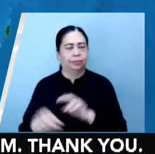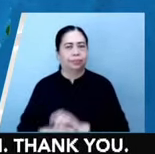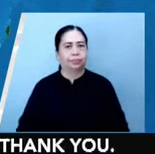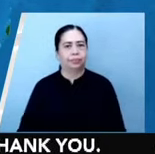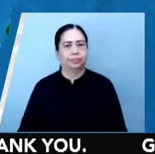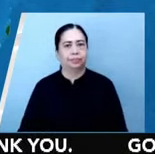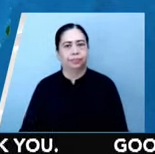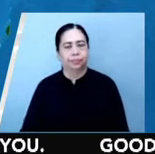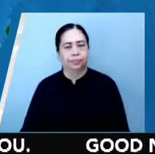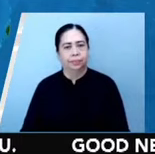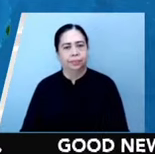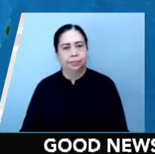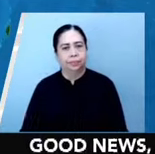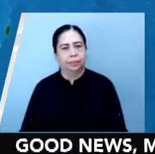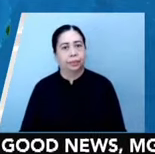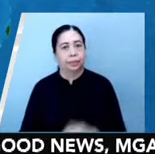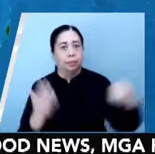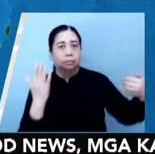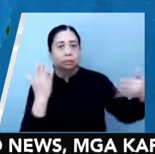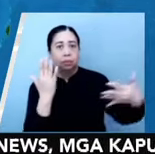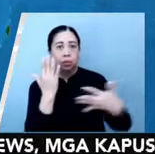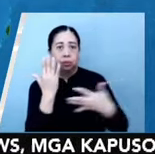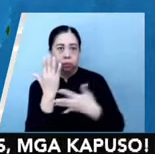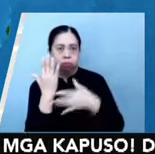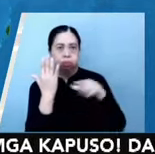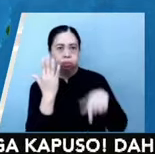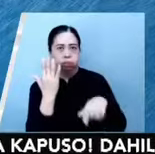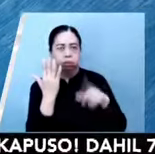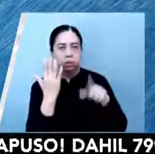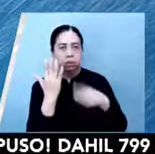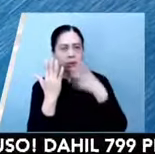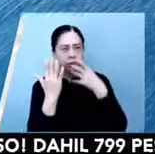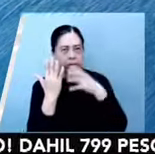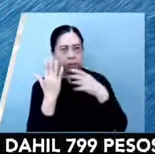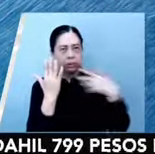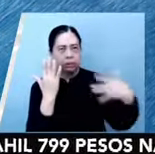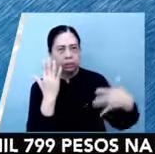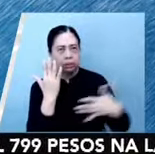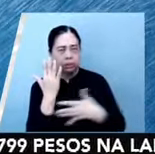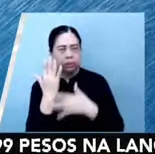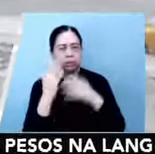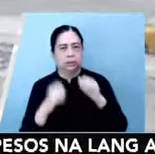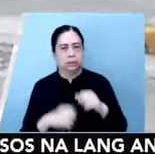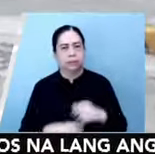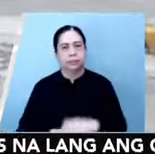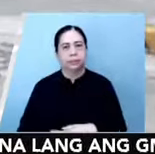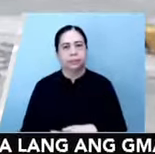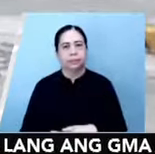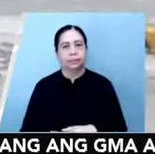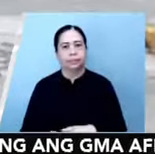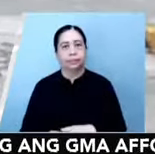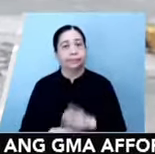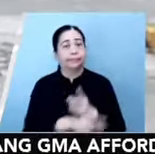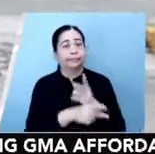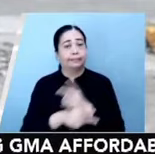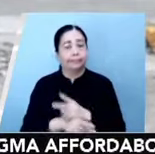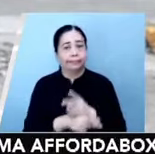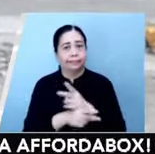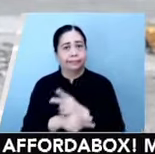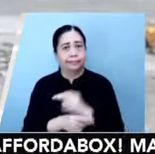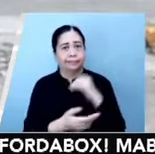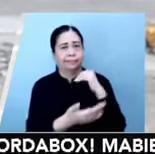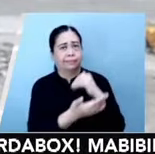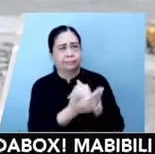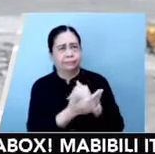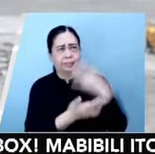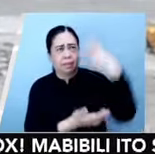Easterly sa umiiral na weather system ngayon sa bansa, ayon po yan sa PAGASA. Ingat po tayo mga kapuso. Iwasan po natin magbabad sa initan